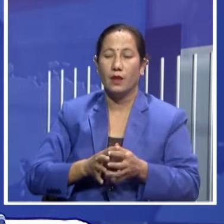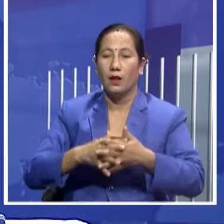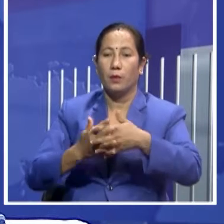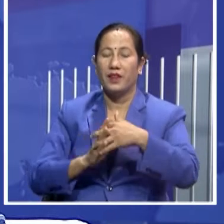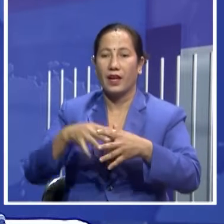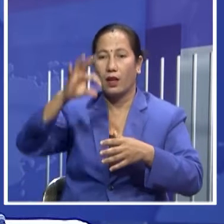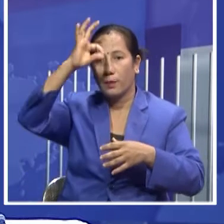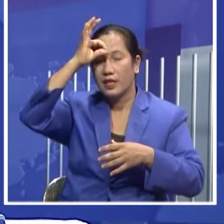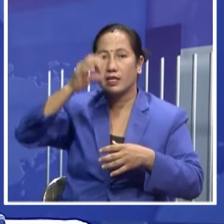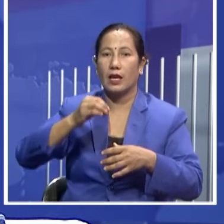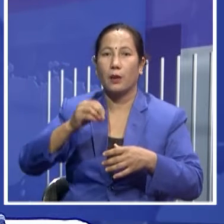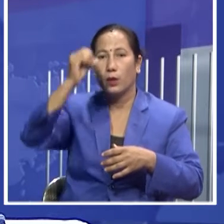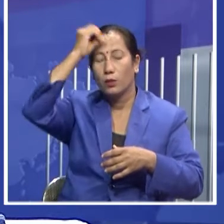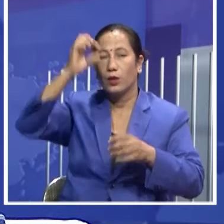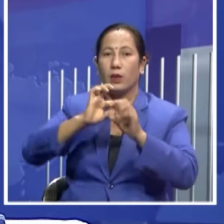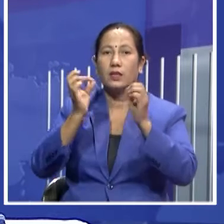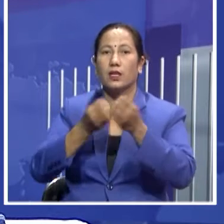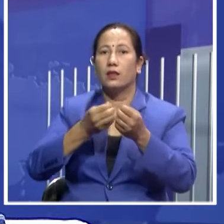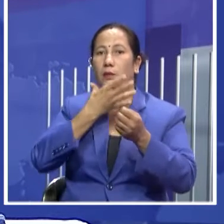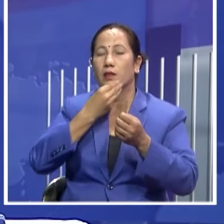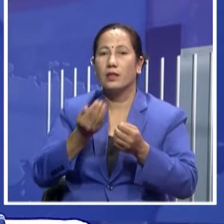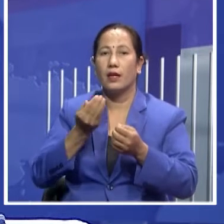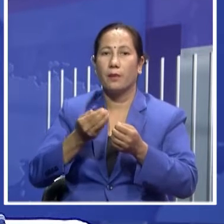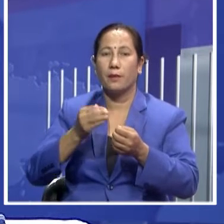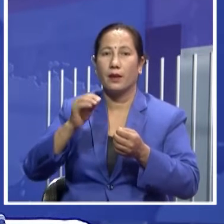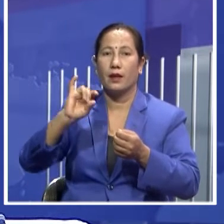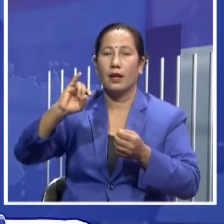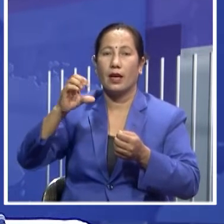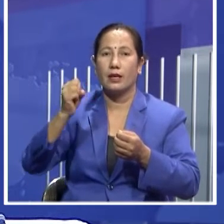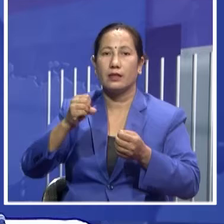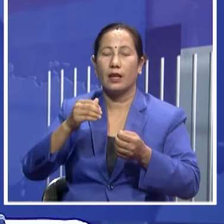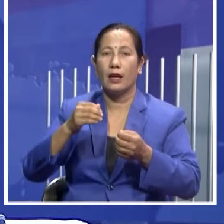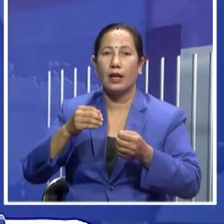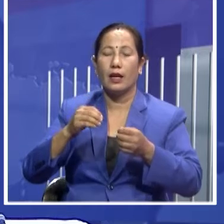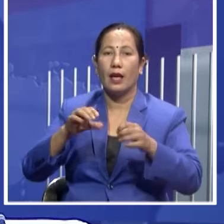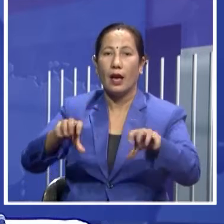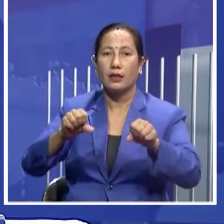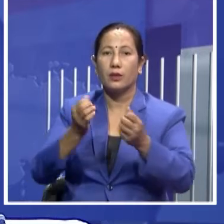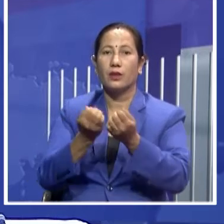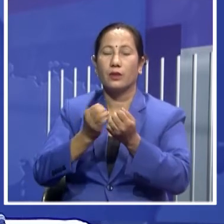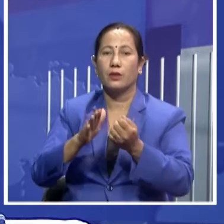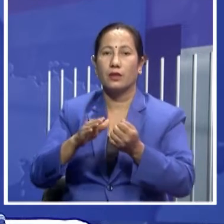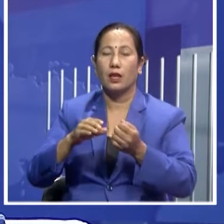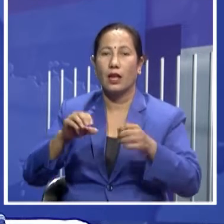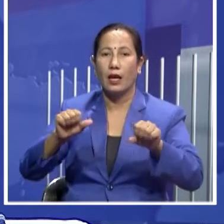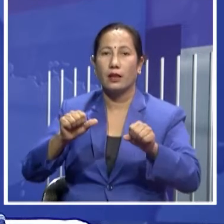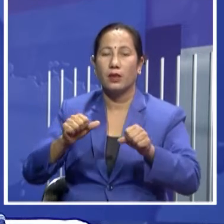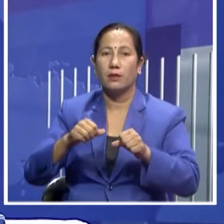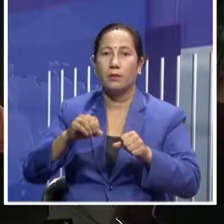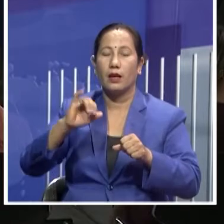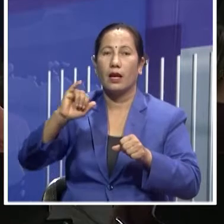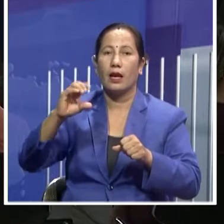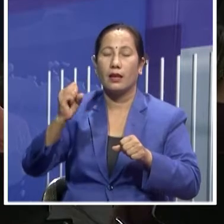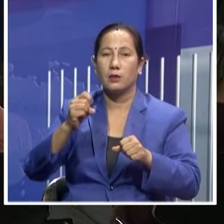अमेरिकाले अफगानिस्तानको पूर्वी क्षेत्र इस्लामिक स्टेट आइएसलाई लक्षित गरेर ड्रोन आक्रमण गरेको छ। ड्रोन आक्रमणमा आइएसका